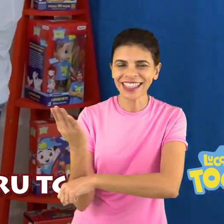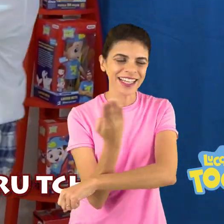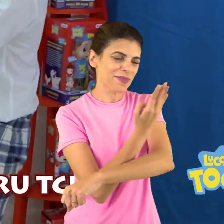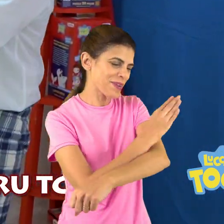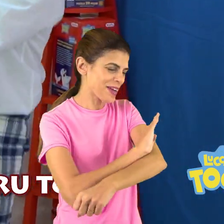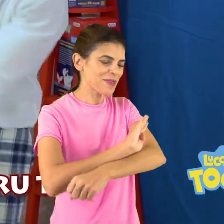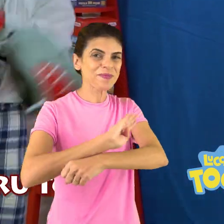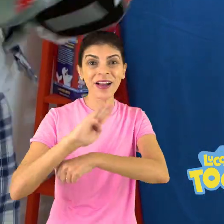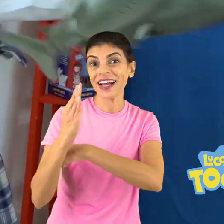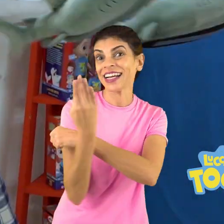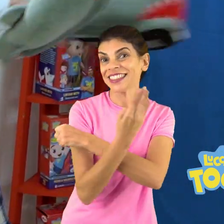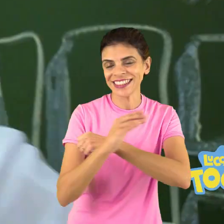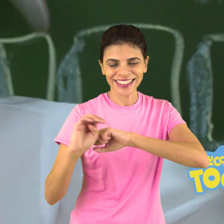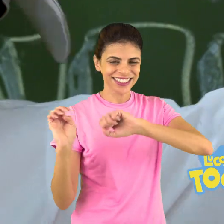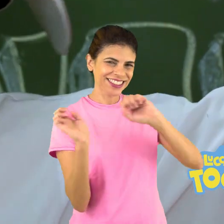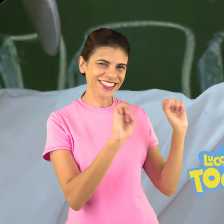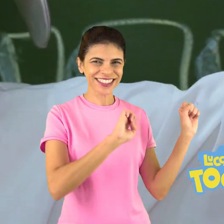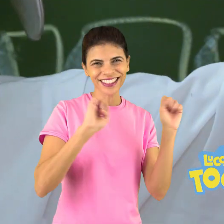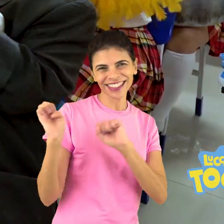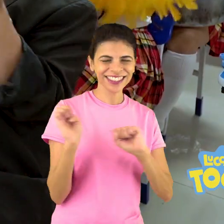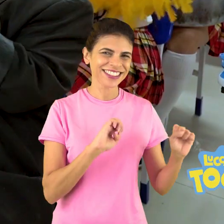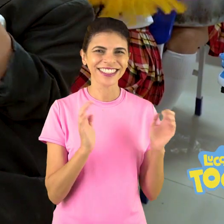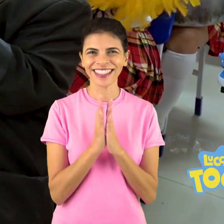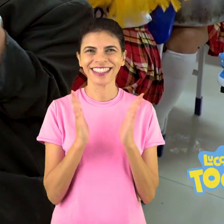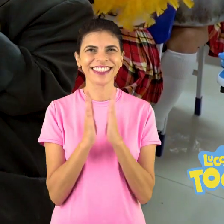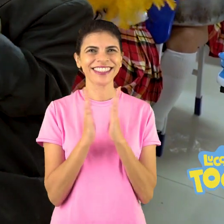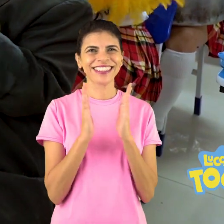shark, chu-chu-ru-chu, chu-chu-chu.